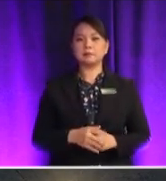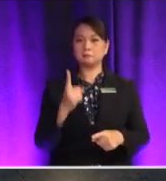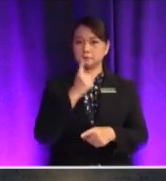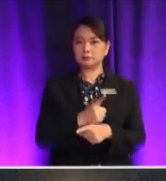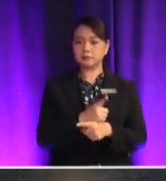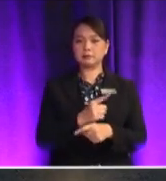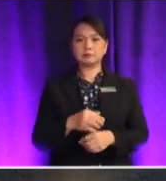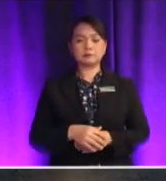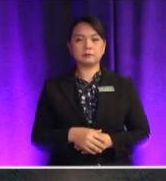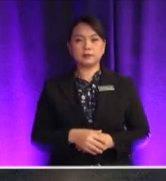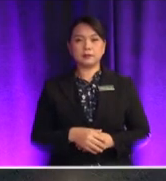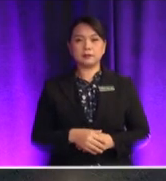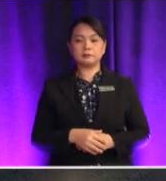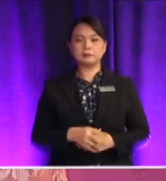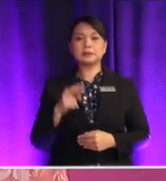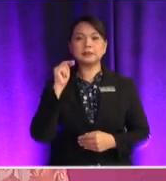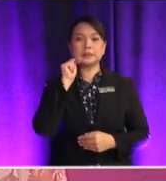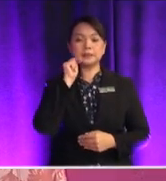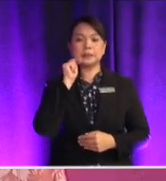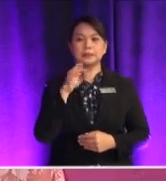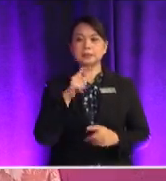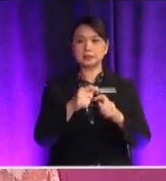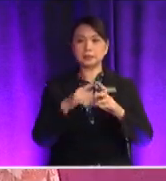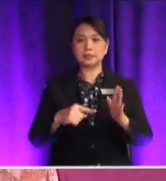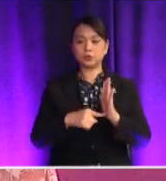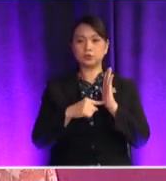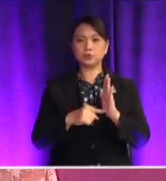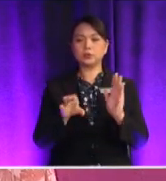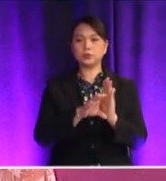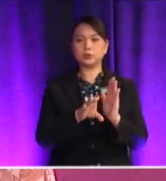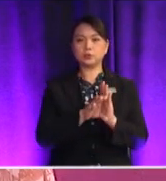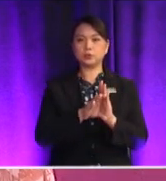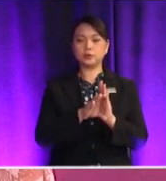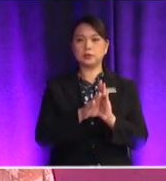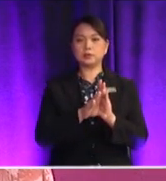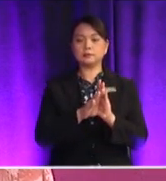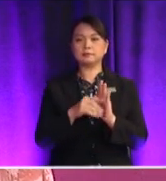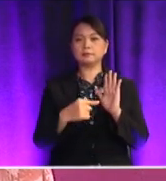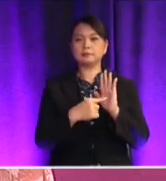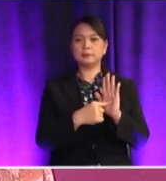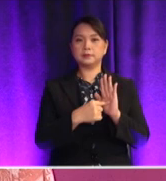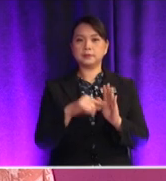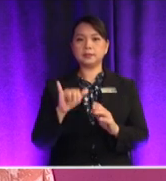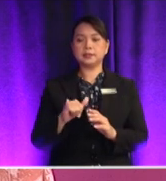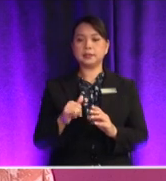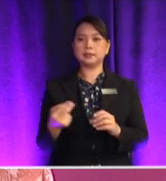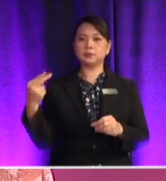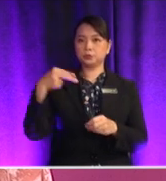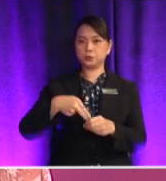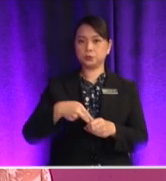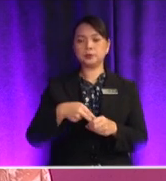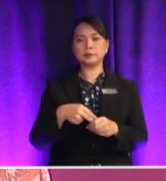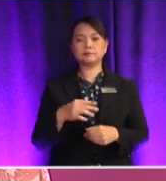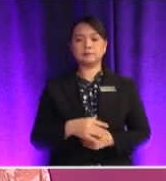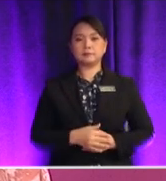Kalau kita tengok, Nikki dia menunjukkan contoh persembahan yang telah disertai tersebut dan